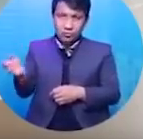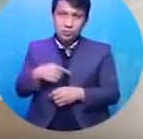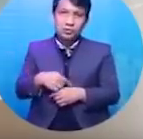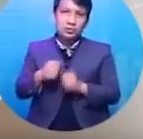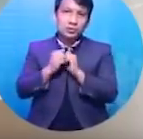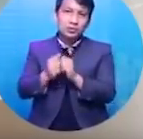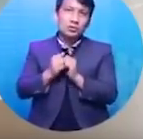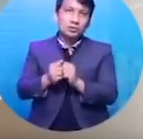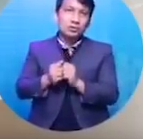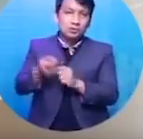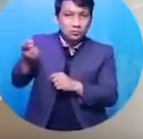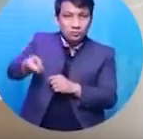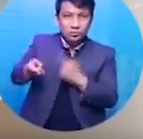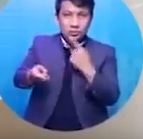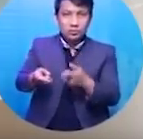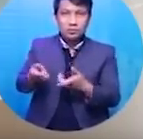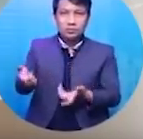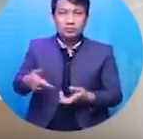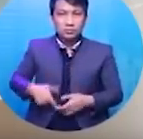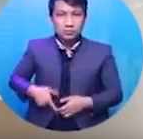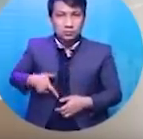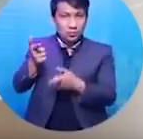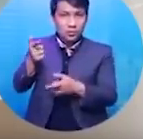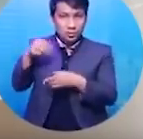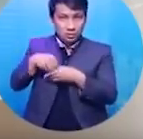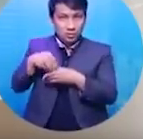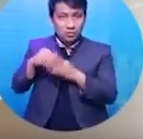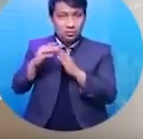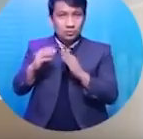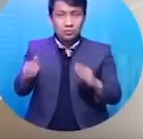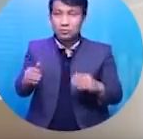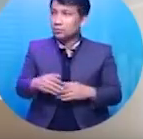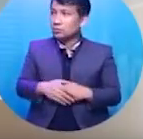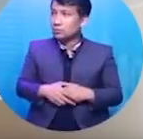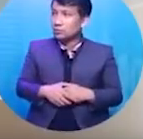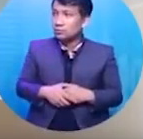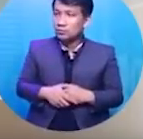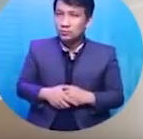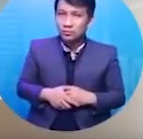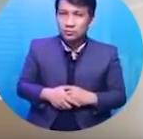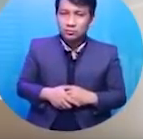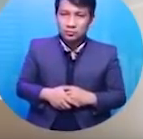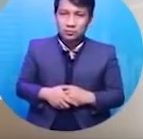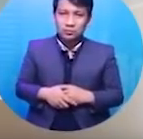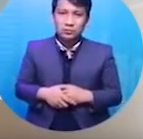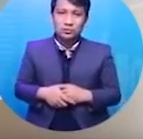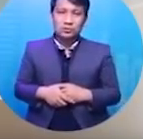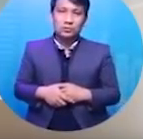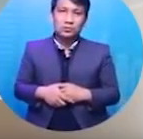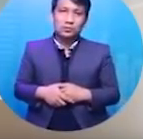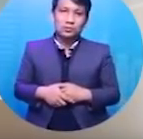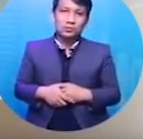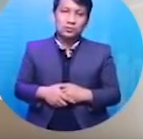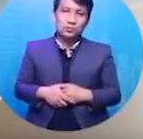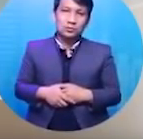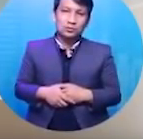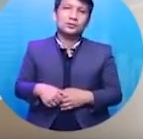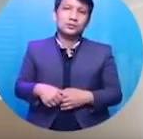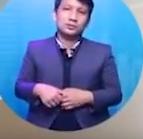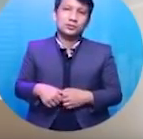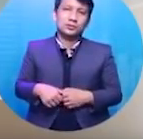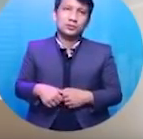Kasama doon sa pagpananakot mo, yung magpaputok ka ng baril sa loob ng bahay nyo. Ay, boss, ano lang po ito, yung sa paputok, yung pagbago daw, yung denature, yung